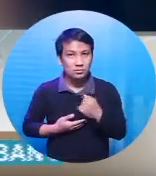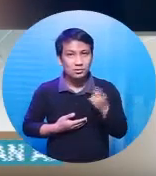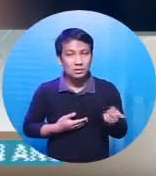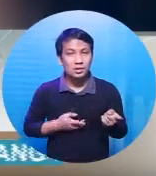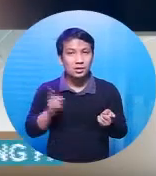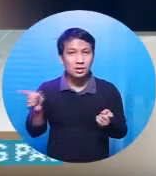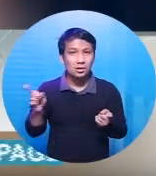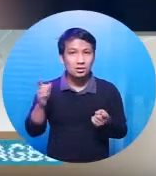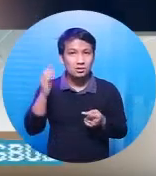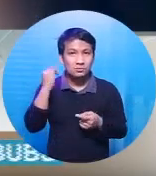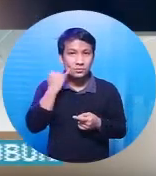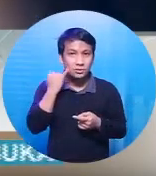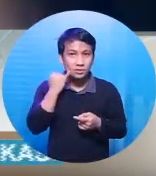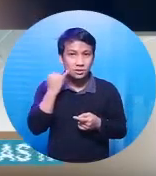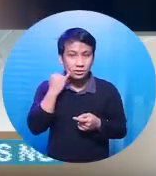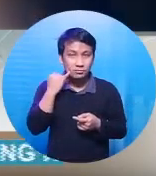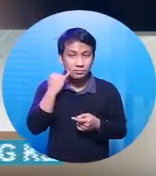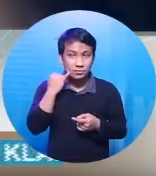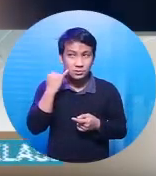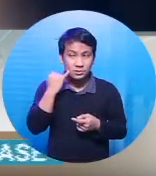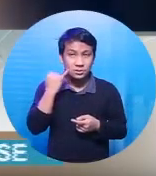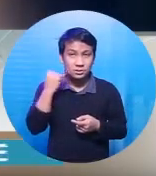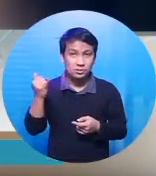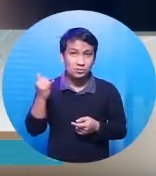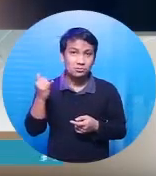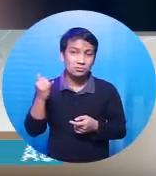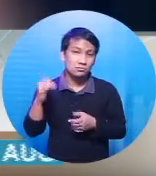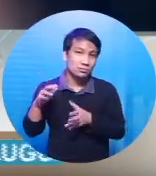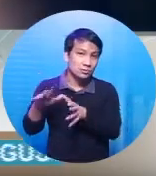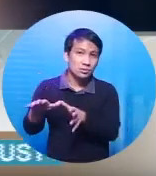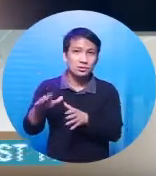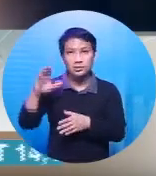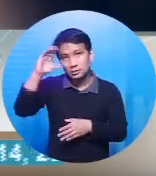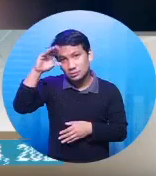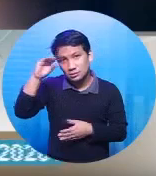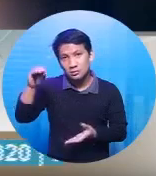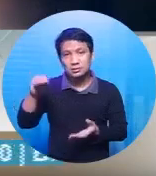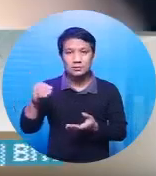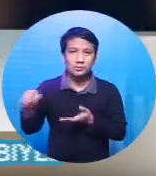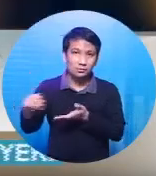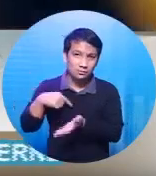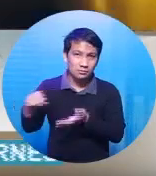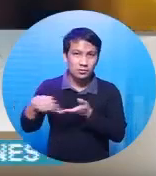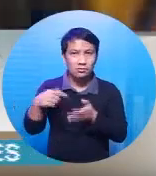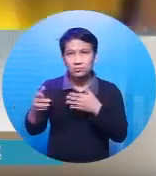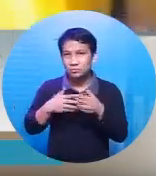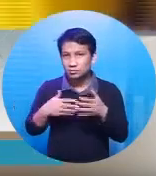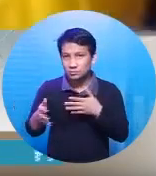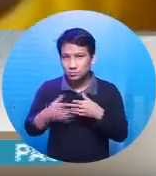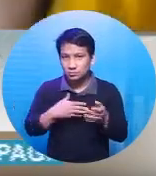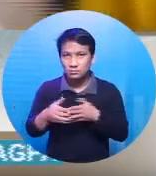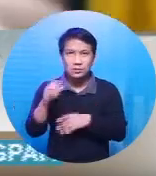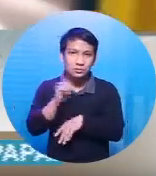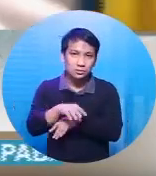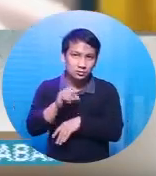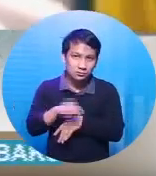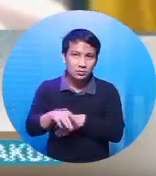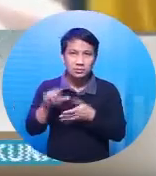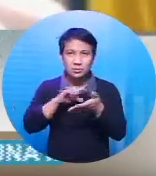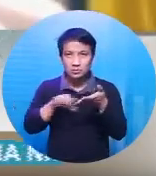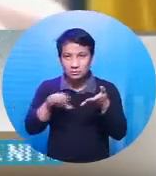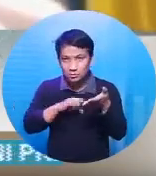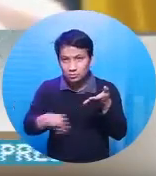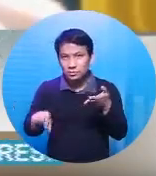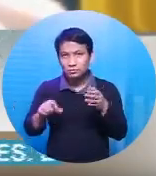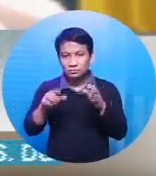si Jasmine ay... walker, lalakero, nagpapabayad, etc., etc. May chismis, may screenshot.